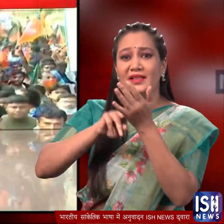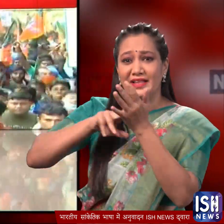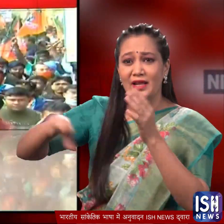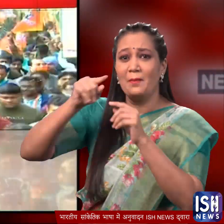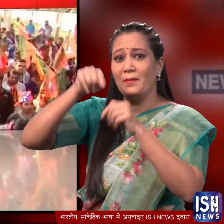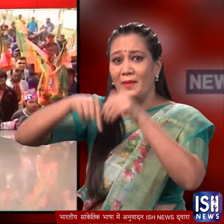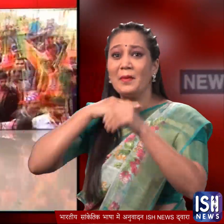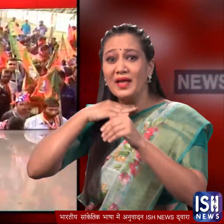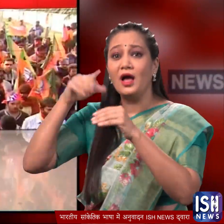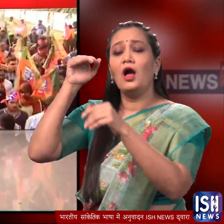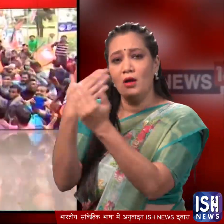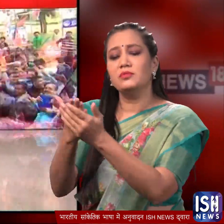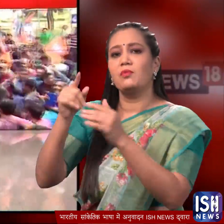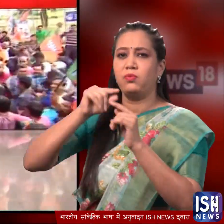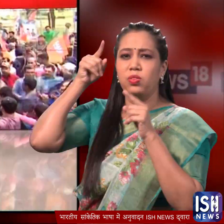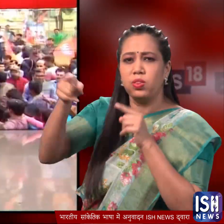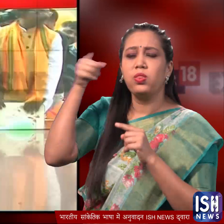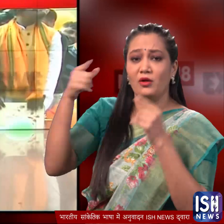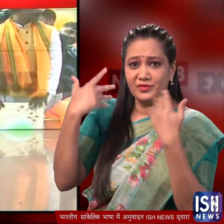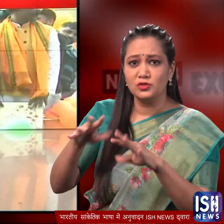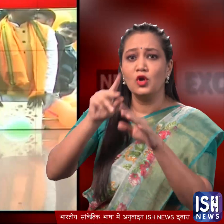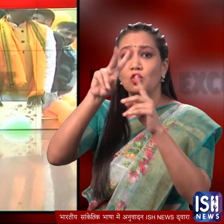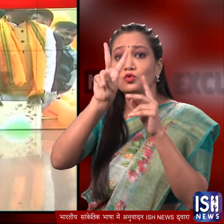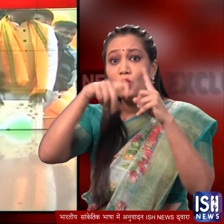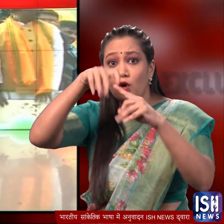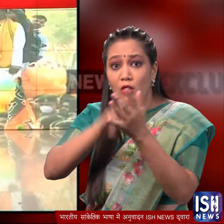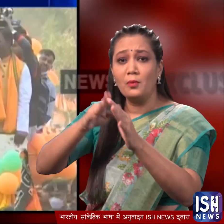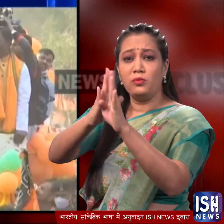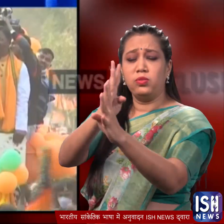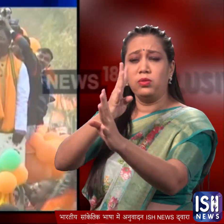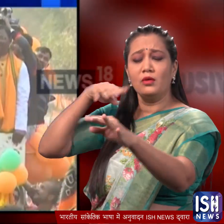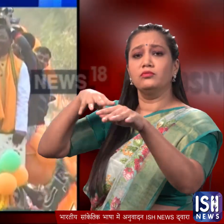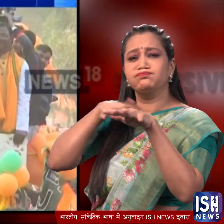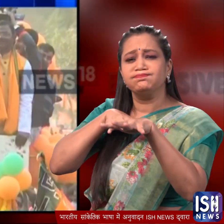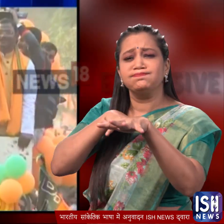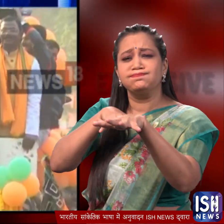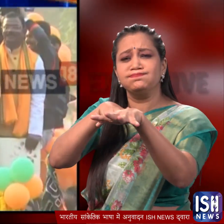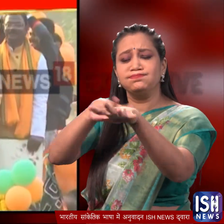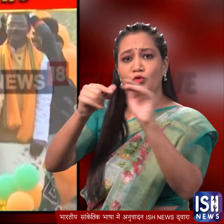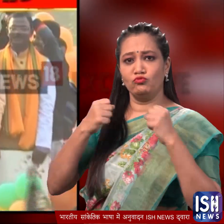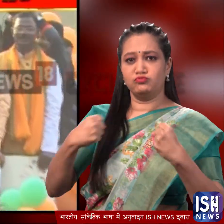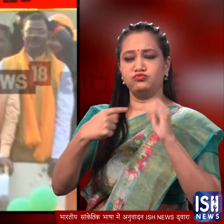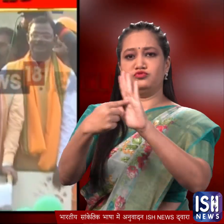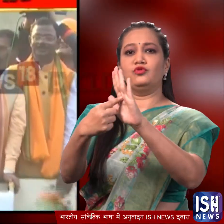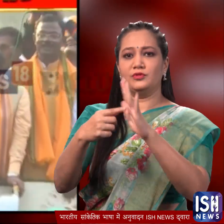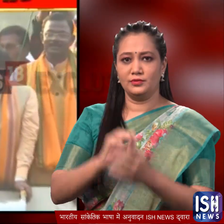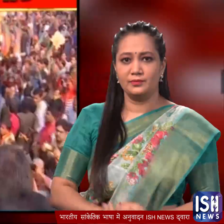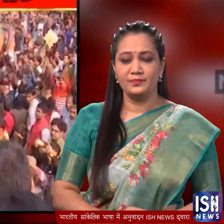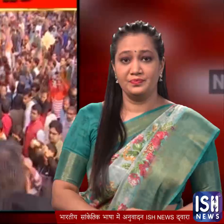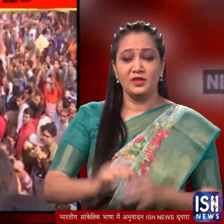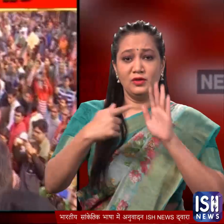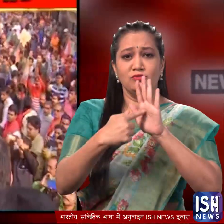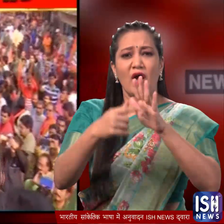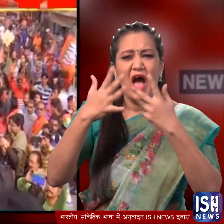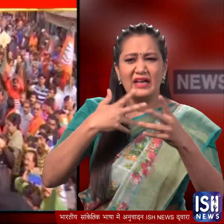उन्हें घेरा। दीघा में शुवेंदु ने करीब 2 किलोमीटर लंबा रोड शो किया और टीएमसी को अपनी ताकत का एहसास दिलाया, क्योंकि